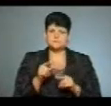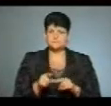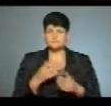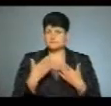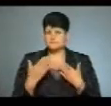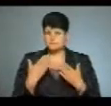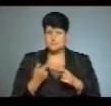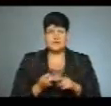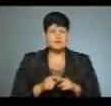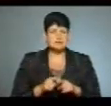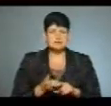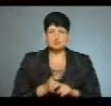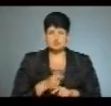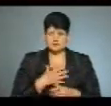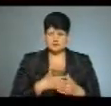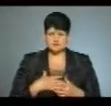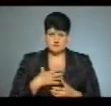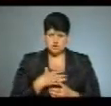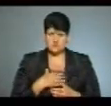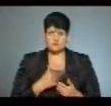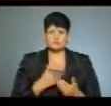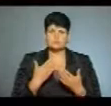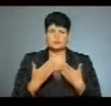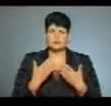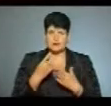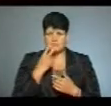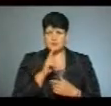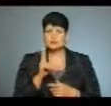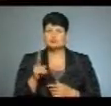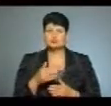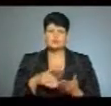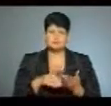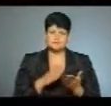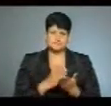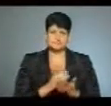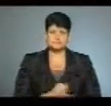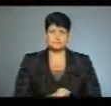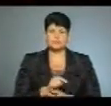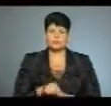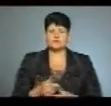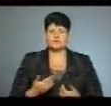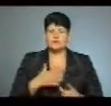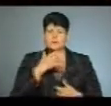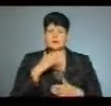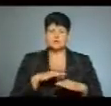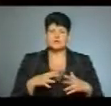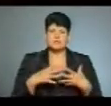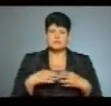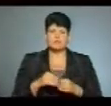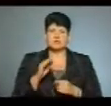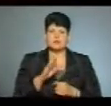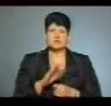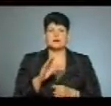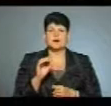комунікабельні, це дуже важливо, адже волонтери так само хочуть спілкуватися і бачити, кому вони допомагають. Тут проживає багатодітна сім'я Володимира та